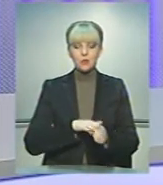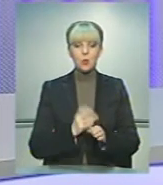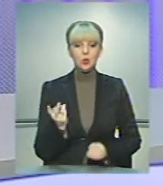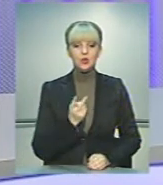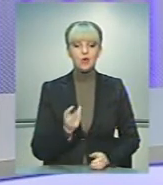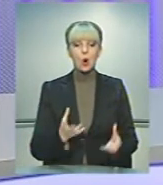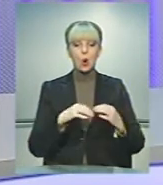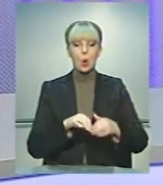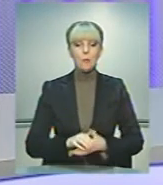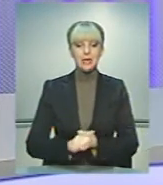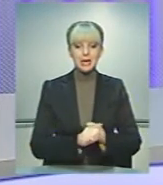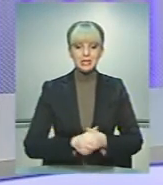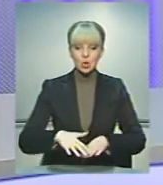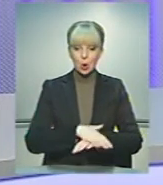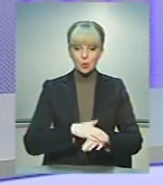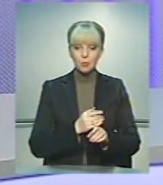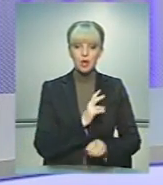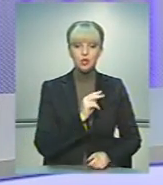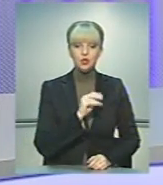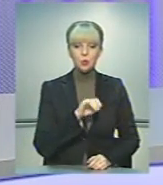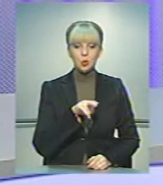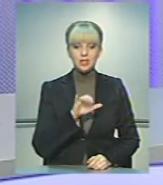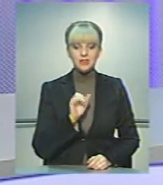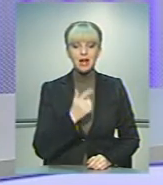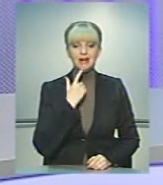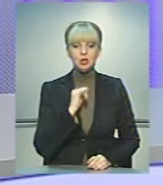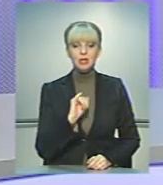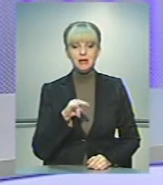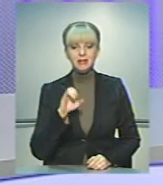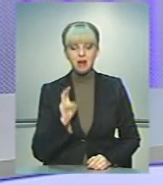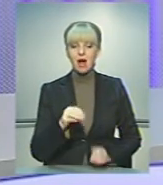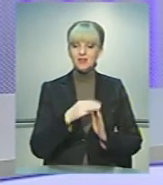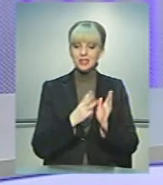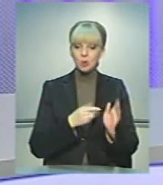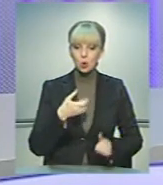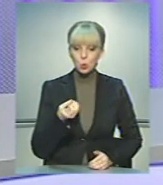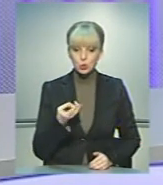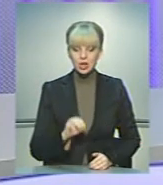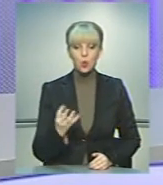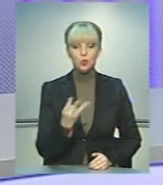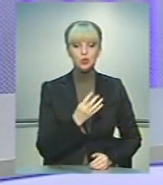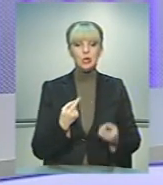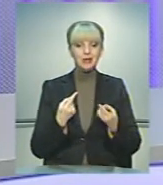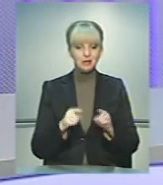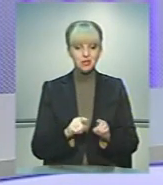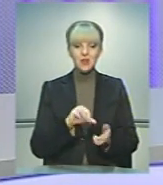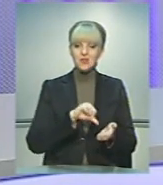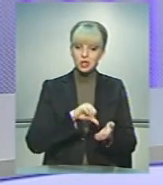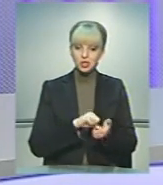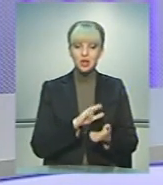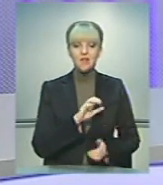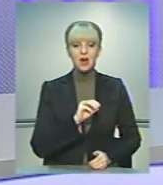двох об'єднаних громад. Це у Чуднівській та Красноїльській, а 18 грудня – у чотирьох інших – у